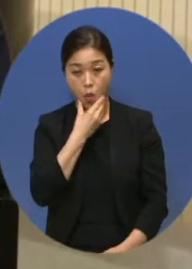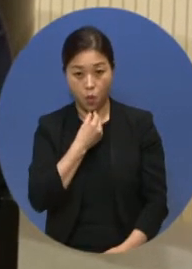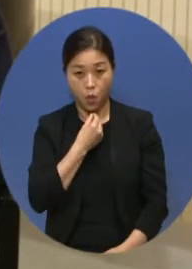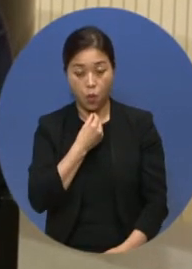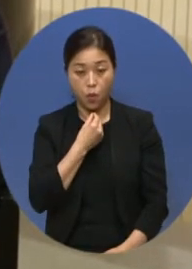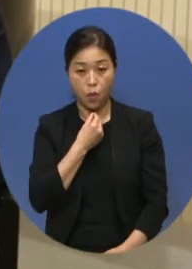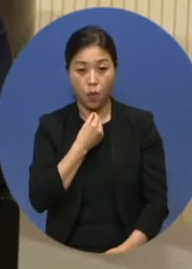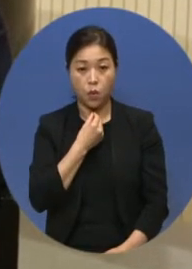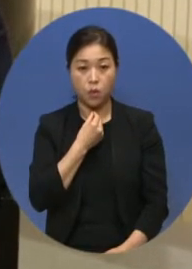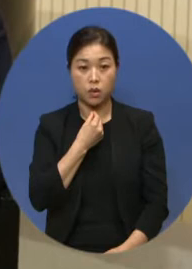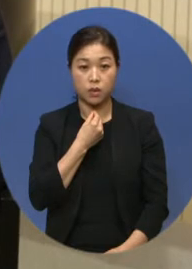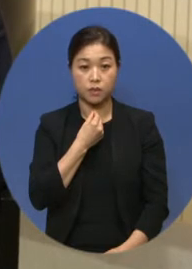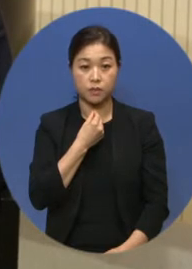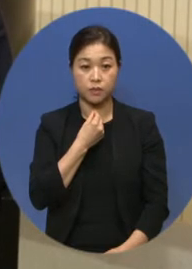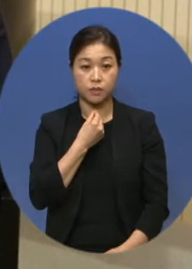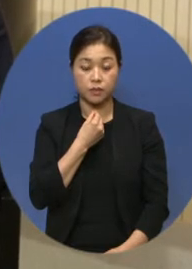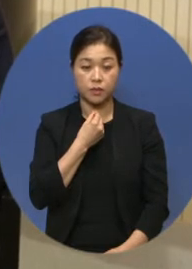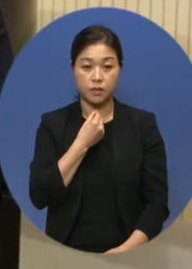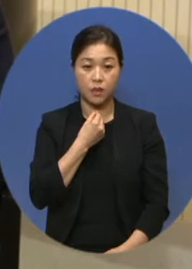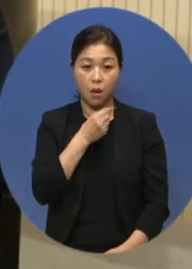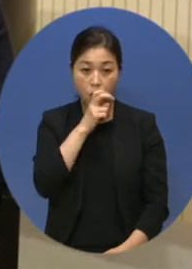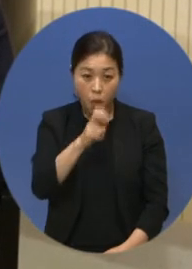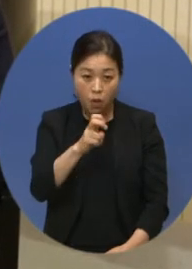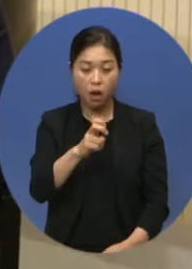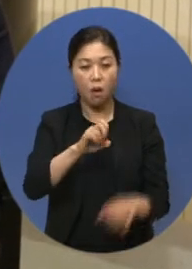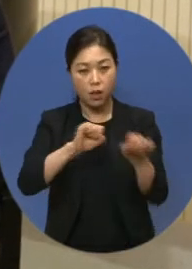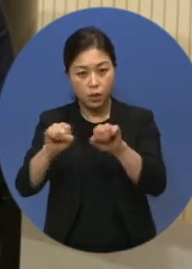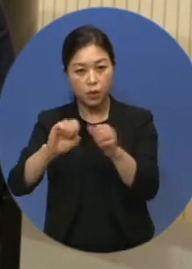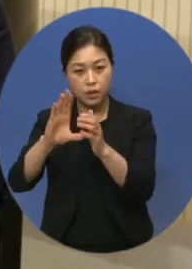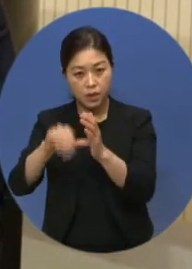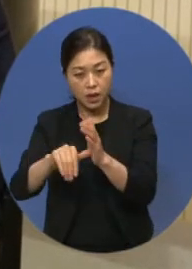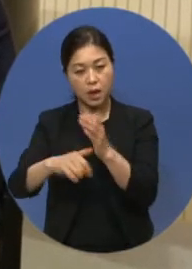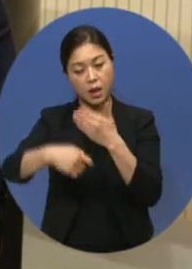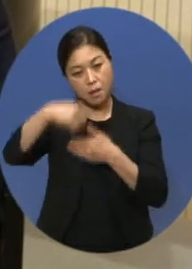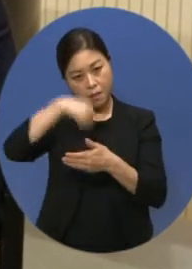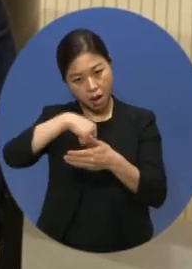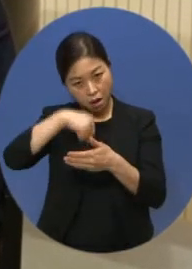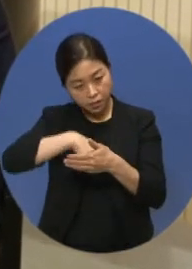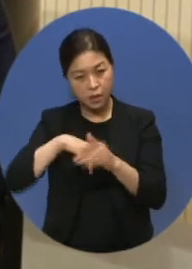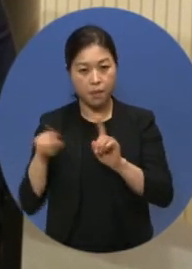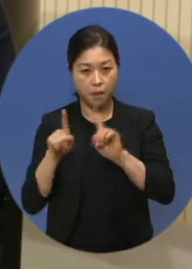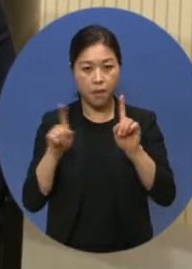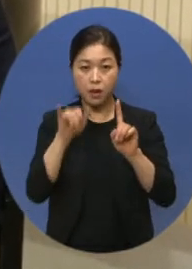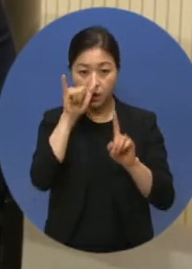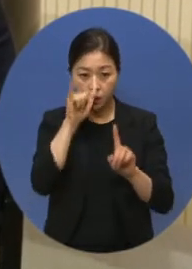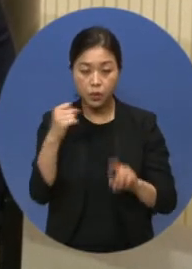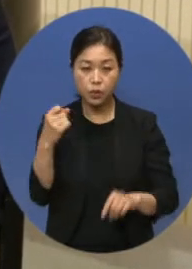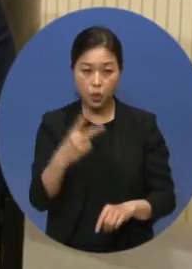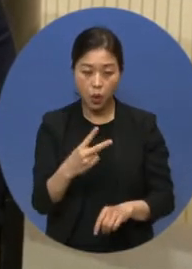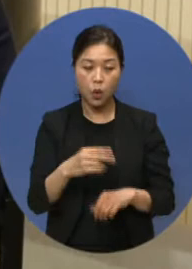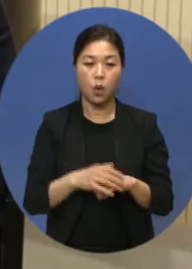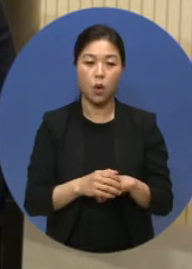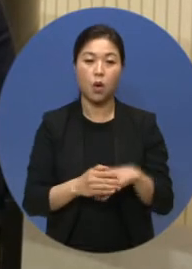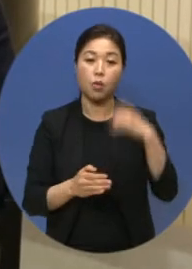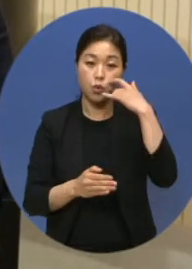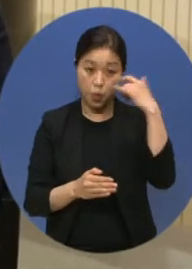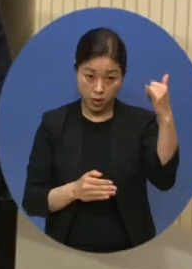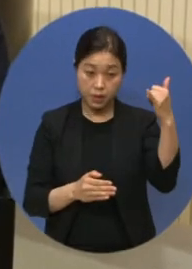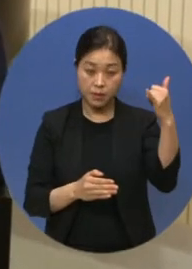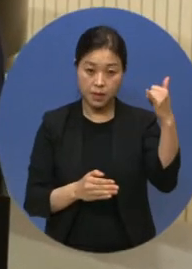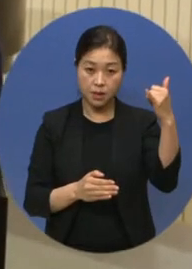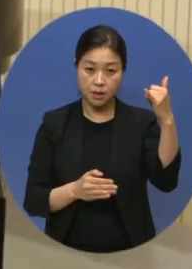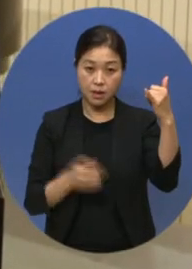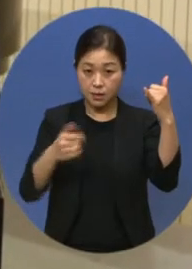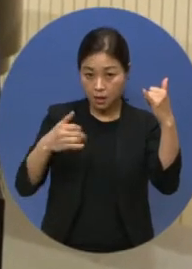행복해하면서 이런 일들을 할 때에 마음의 치유들이 일어나고 또 특히 부모님들도 정말 이 친구들이